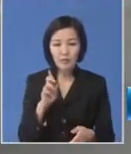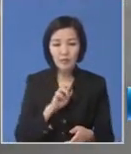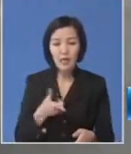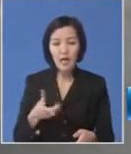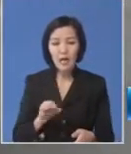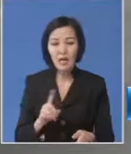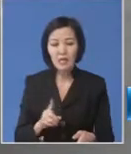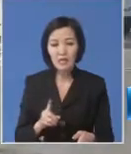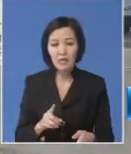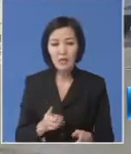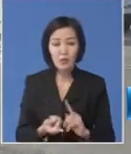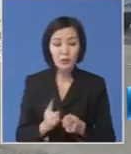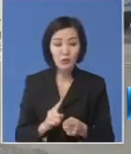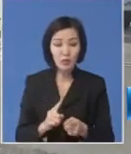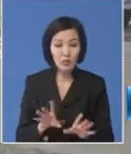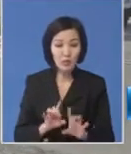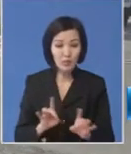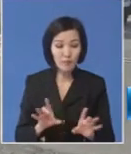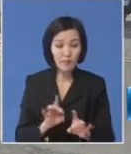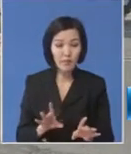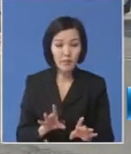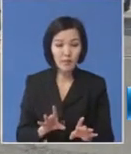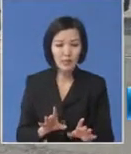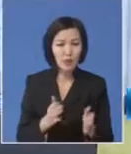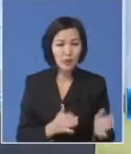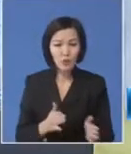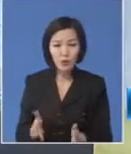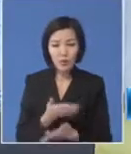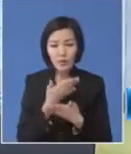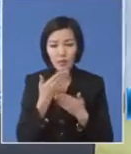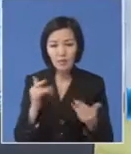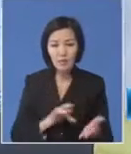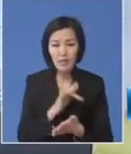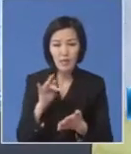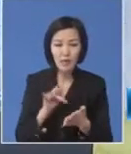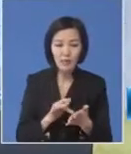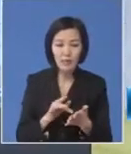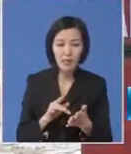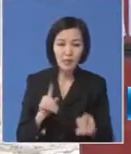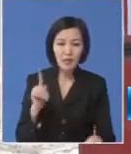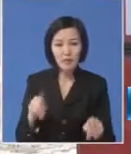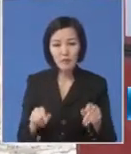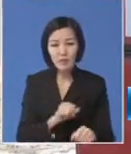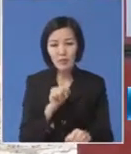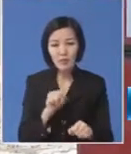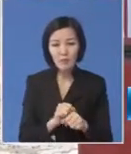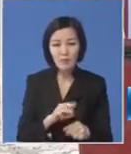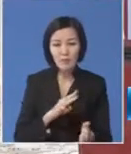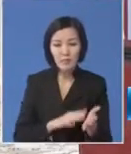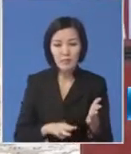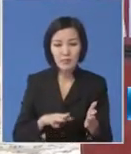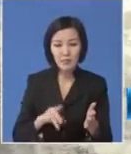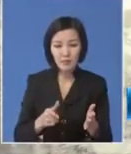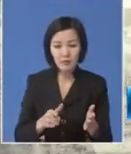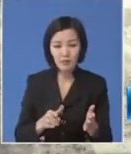газдың бағасы біршама өзгергенін айтады. Тіпті тұрақты емес. Өйткені шаһардағы кейбір жанармай бекетінде сұйытылған газ 80 теңге болса,